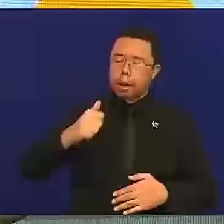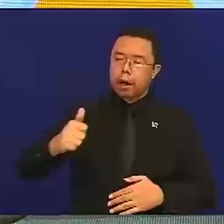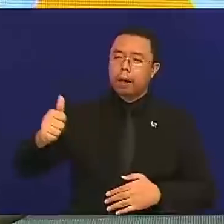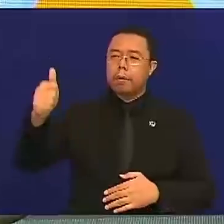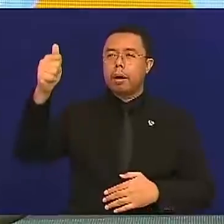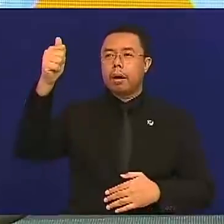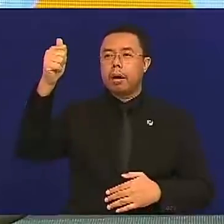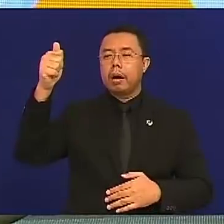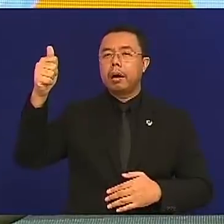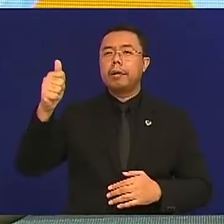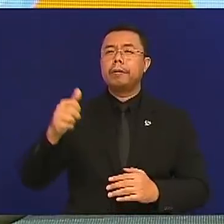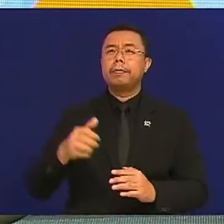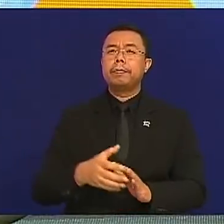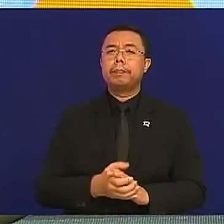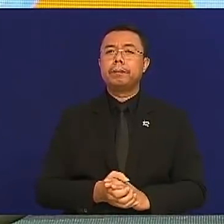kesukaan Bapa.